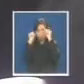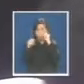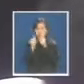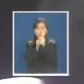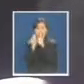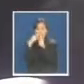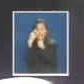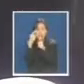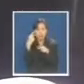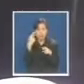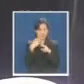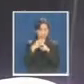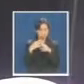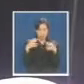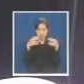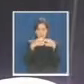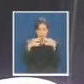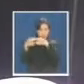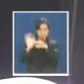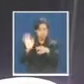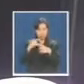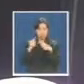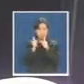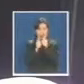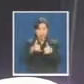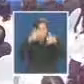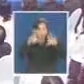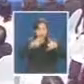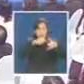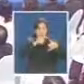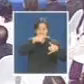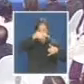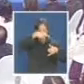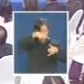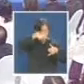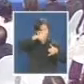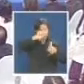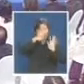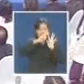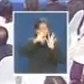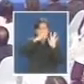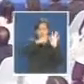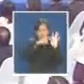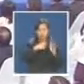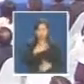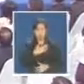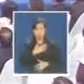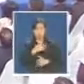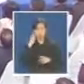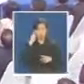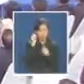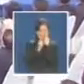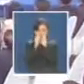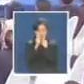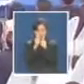ประชาเสียงเท่าไหร่ครับ30เสียงเพราะฉะนั้นยังไม่มีอะไรที่เปลี่ยนแปลงไปเลยจากเดิม